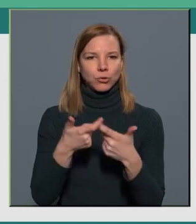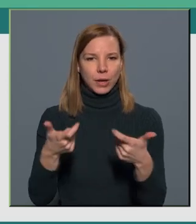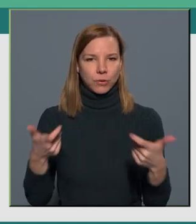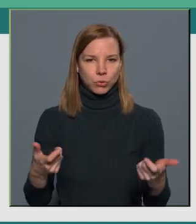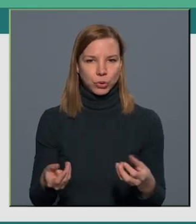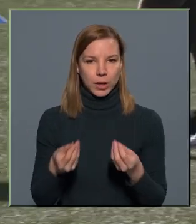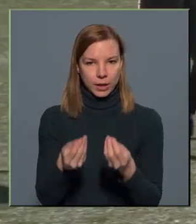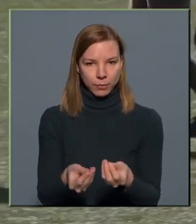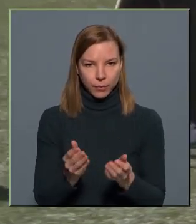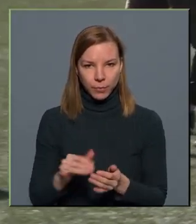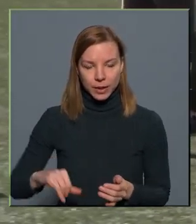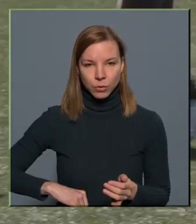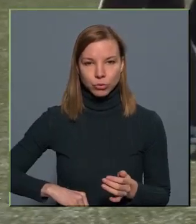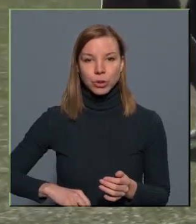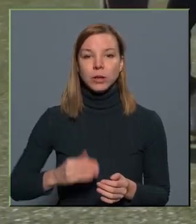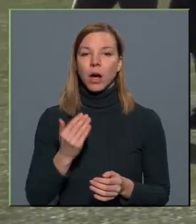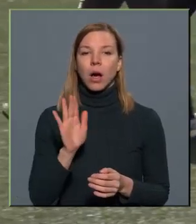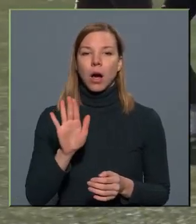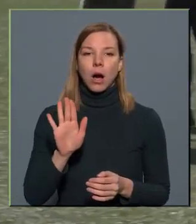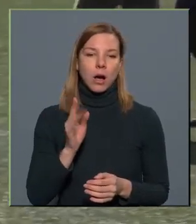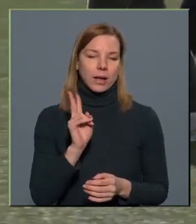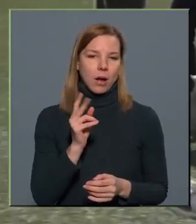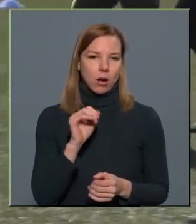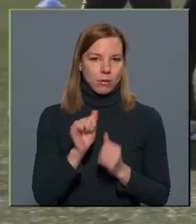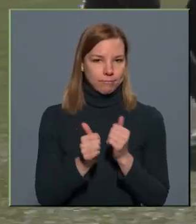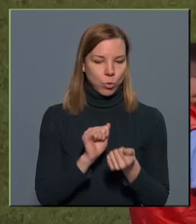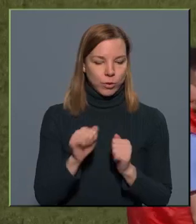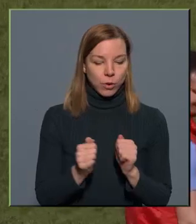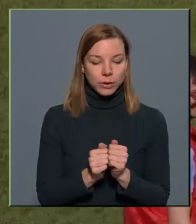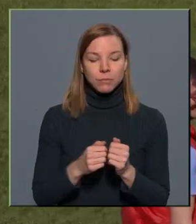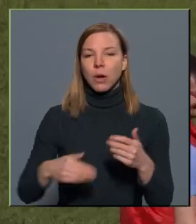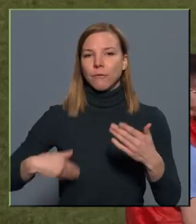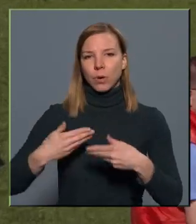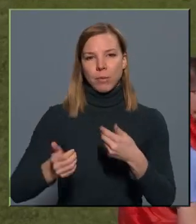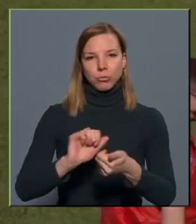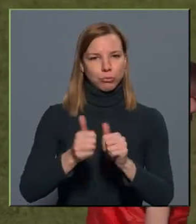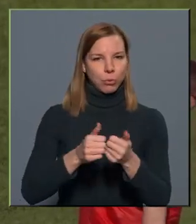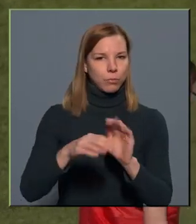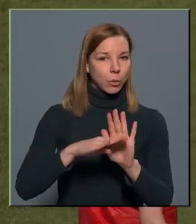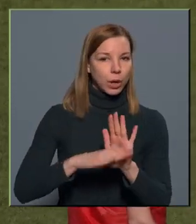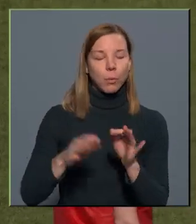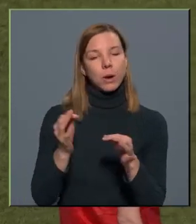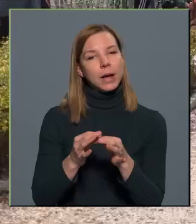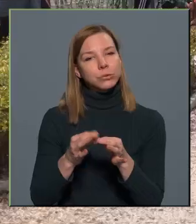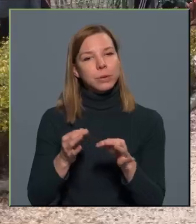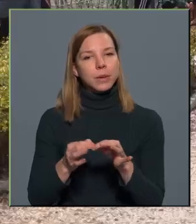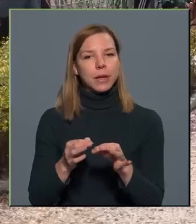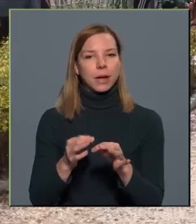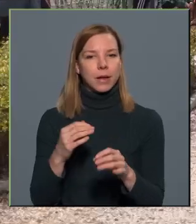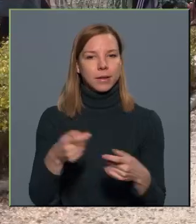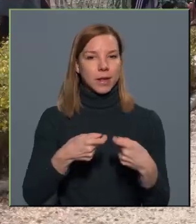mozogni vágyóknak. Emellett folyamatos sportos programokkal és eseményekkel igyekszik a kerületet még fittebbé tenni.